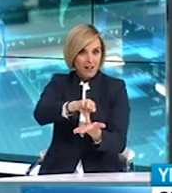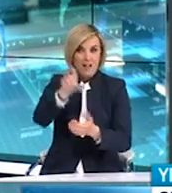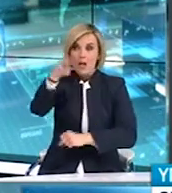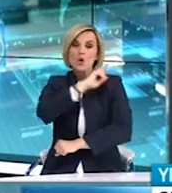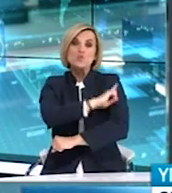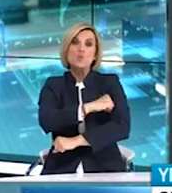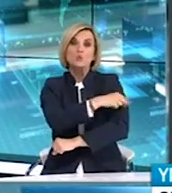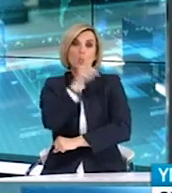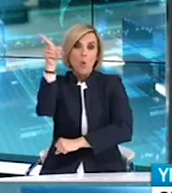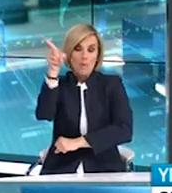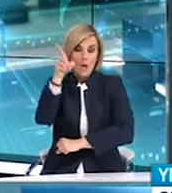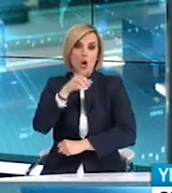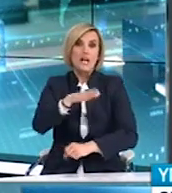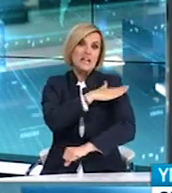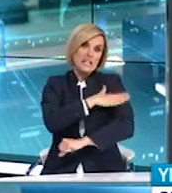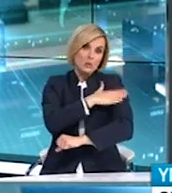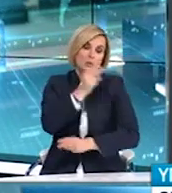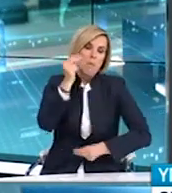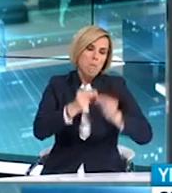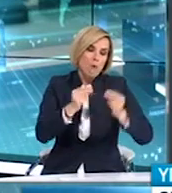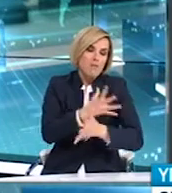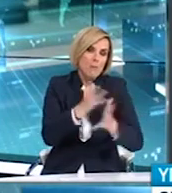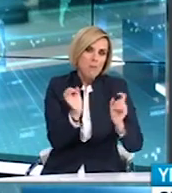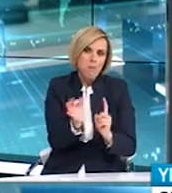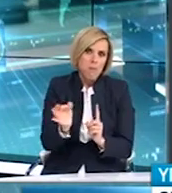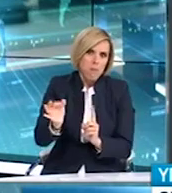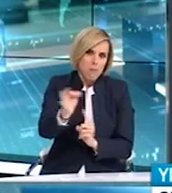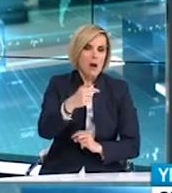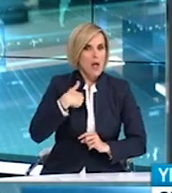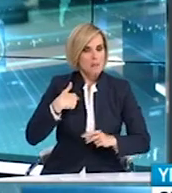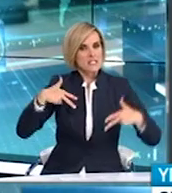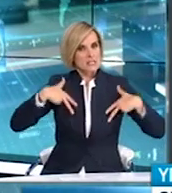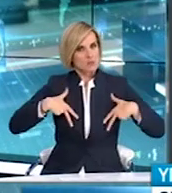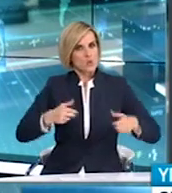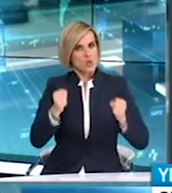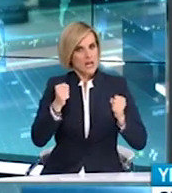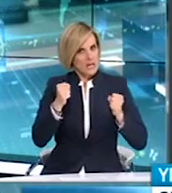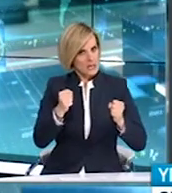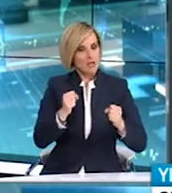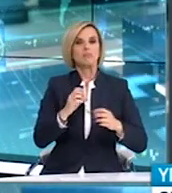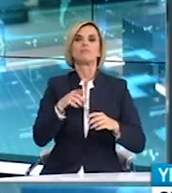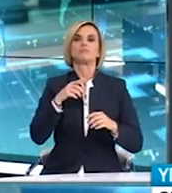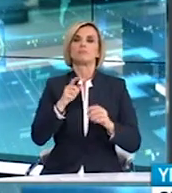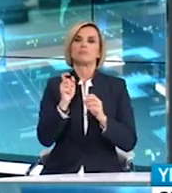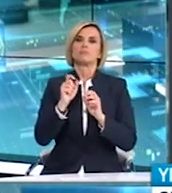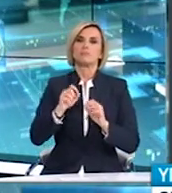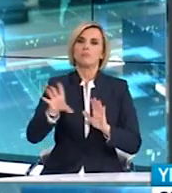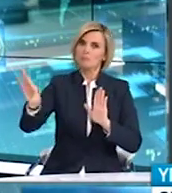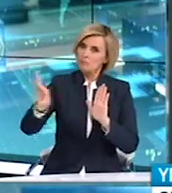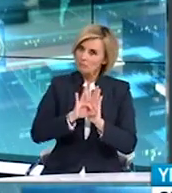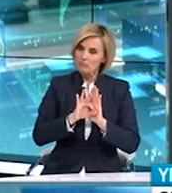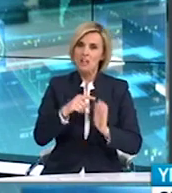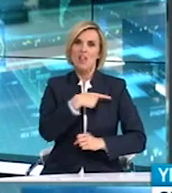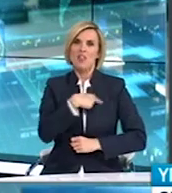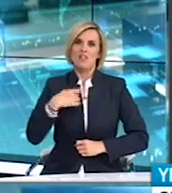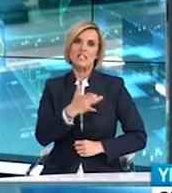Νοσοκομείο Καστοριάς, σας γνωρίζω ότι με ενέργειες του Υπουργείου Υγείας έχουν ήδη μετακινηθεί και αναλάβει υπηρεσία ένας διευθυντής